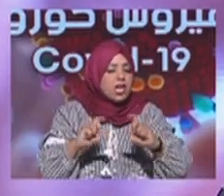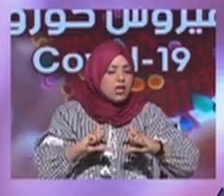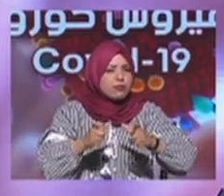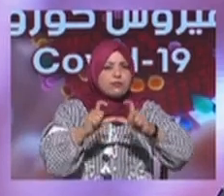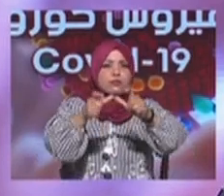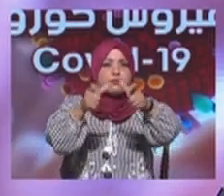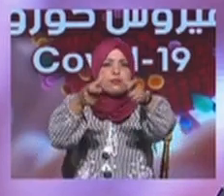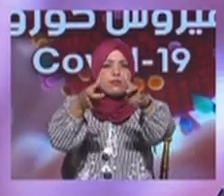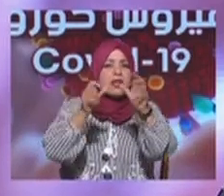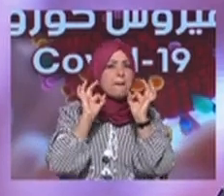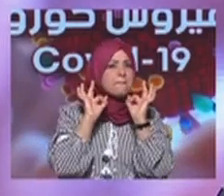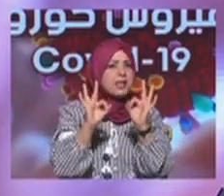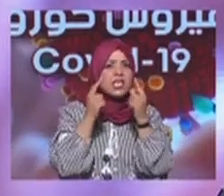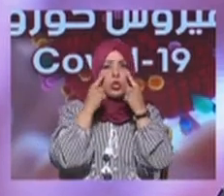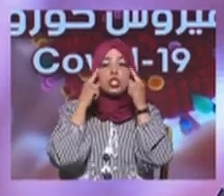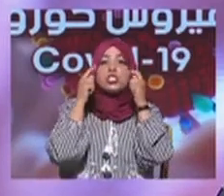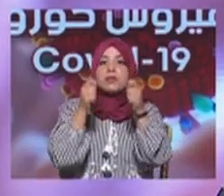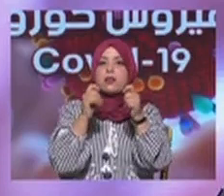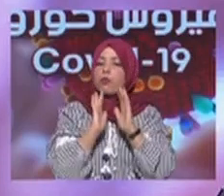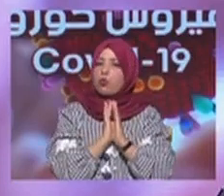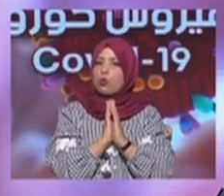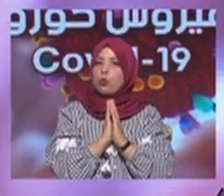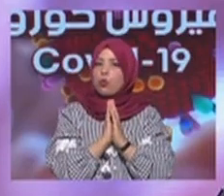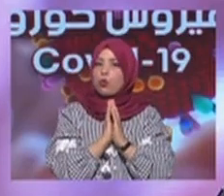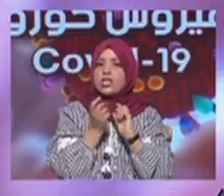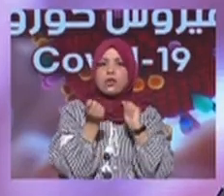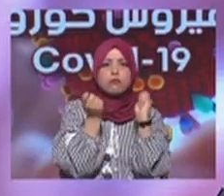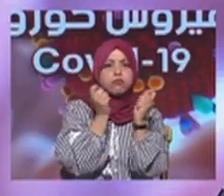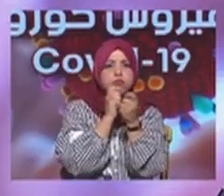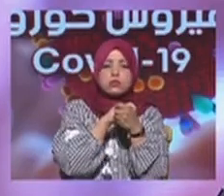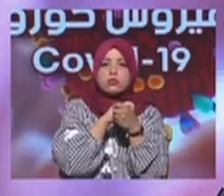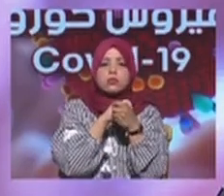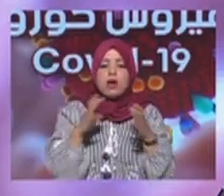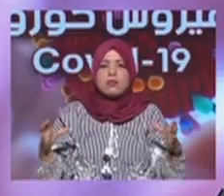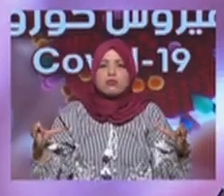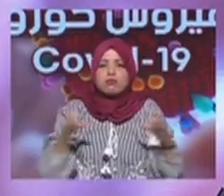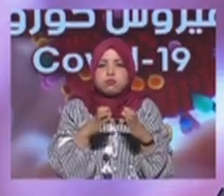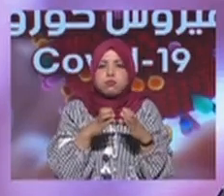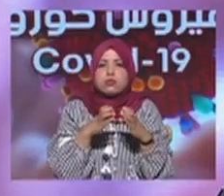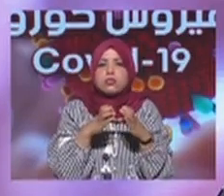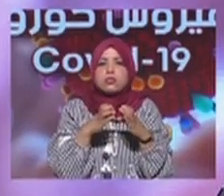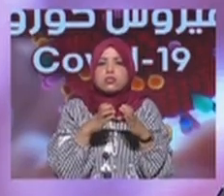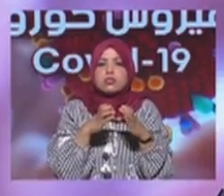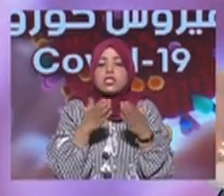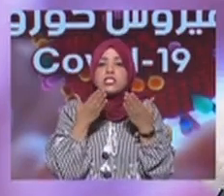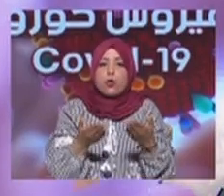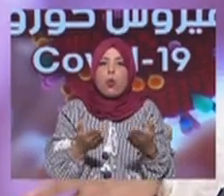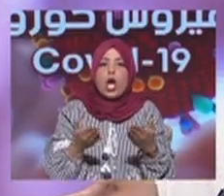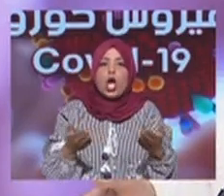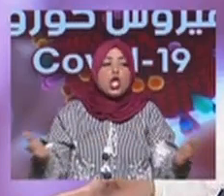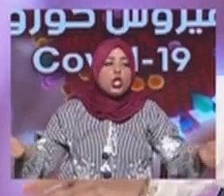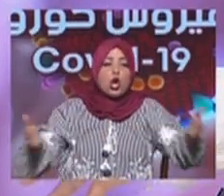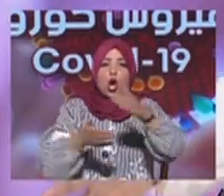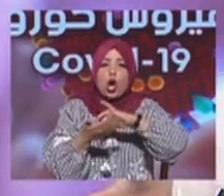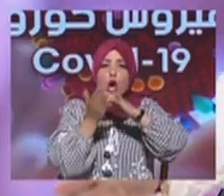قدام عدو اون نغيف با اليوم زلنا ما نجموش نسيطروا عليه كله في يدكم راو هاو